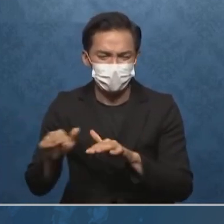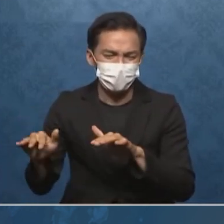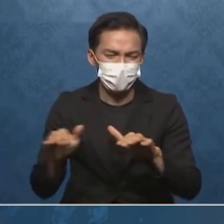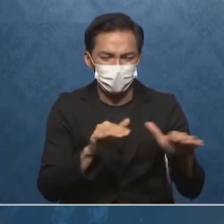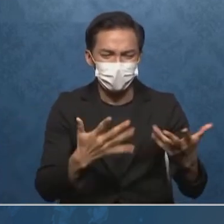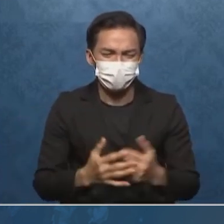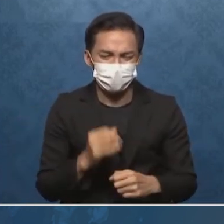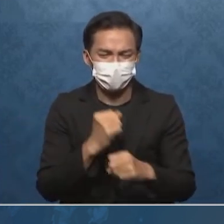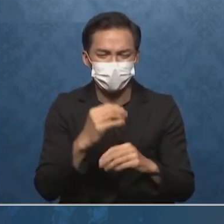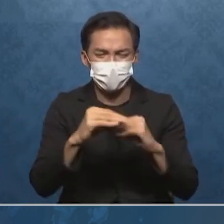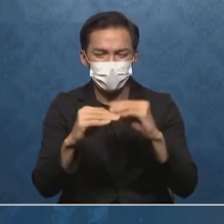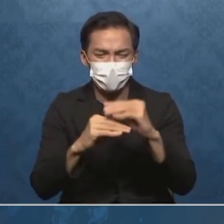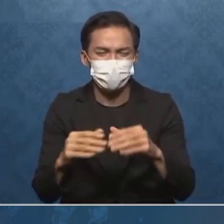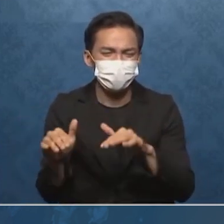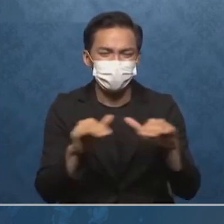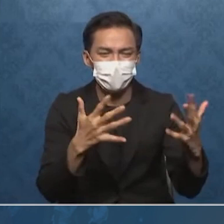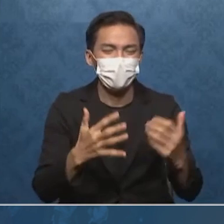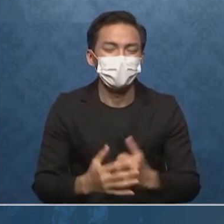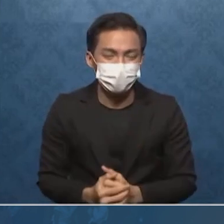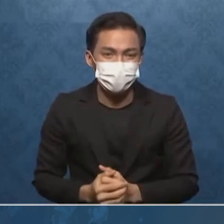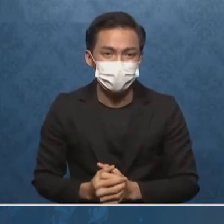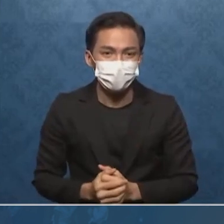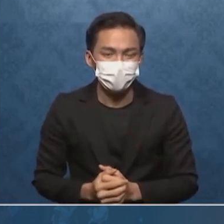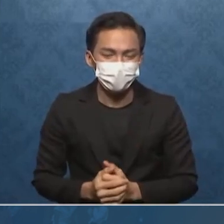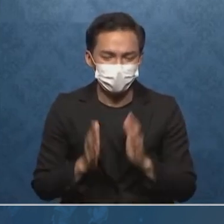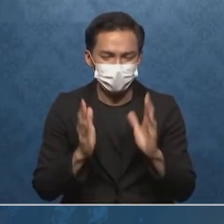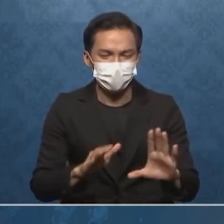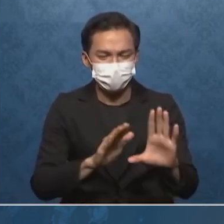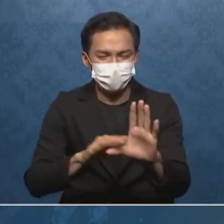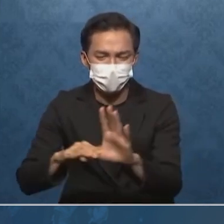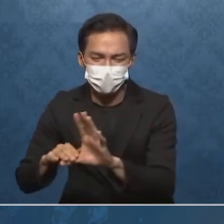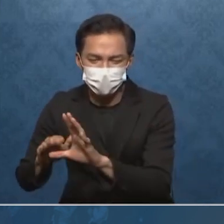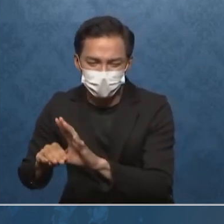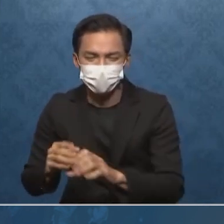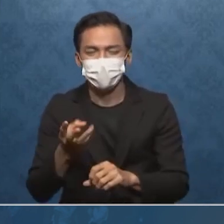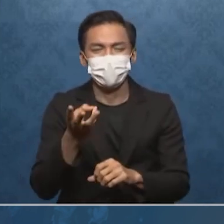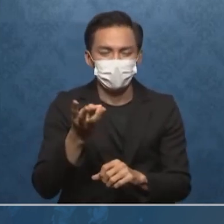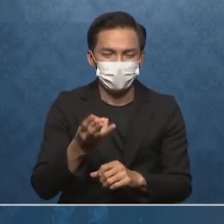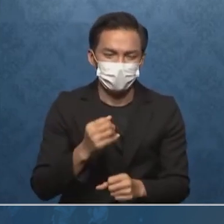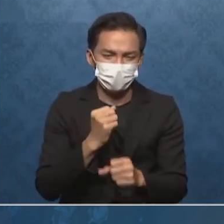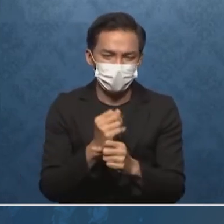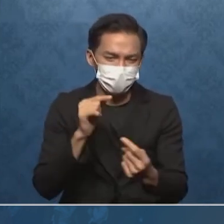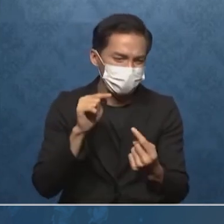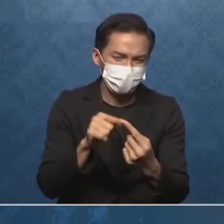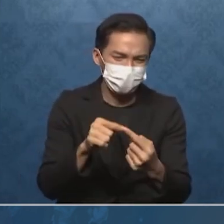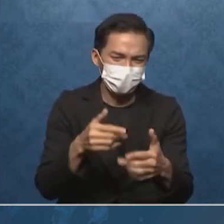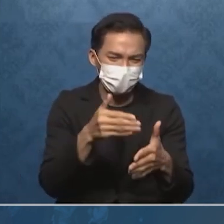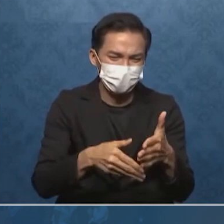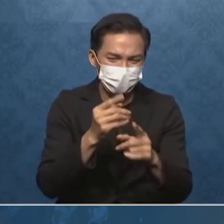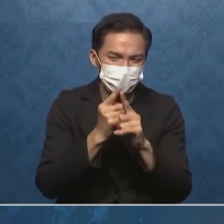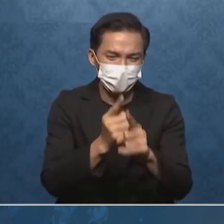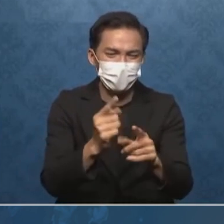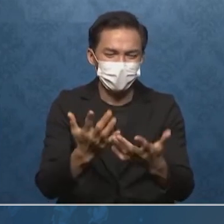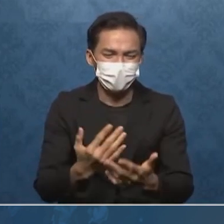อย่างที่ออกไปแล้วถ้าคุณสมัครเข้าร่วมโครงการน้อยนะครับไม่ปะนุสาวัตถุประสงค์ถึงแล้วจะ